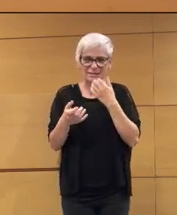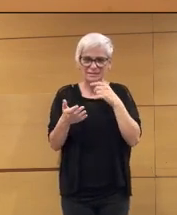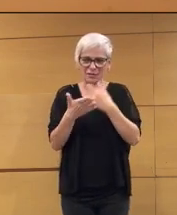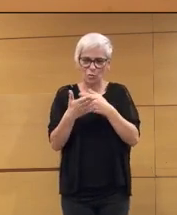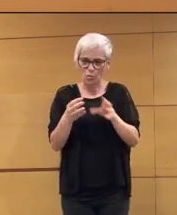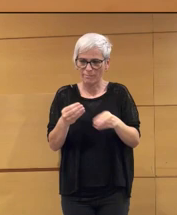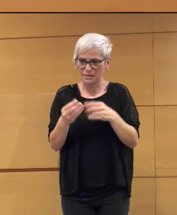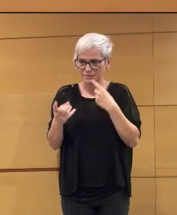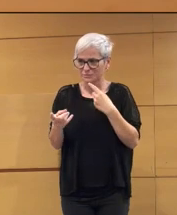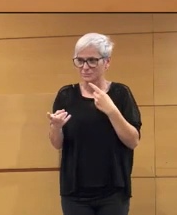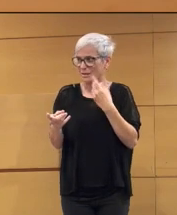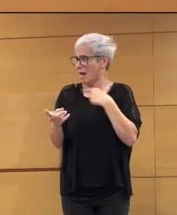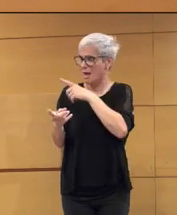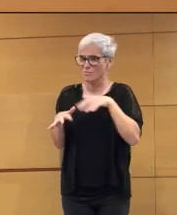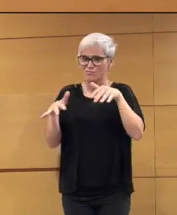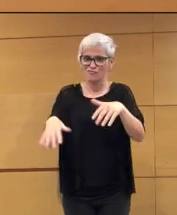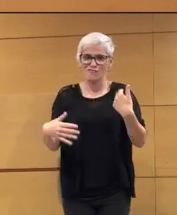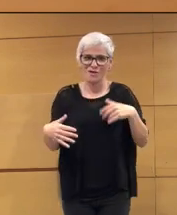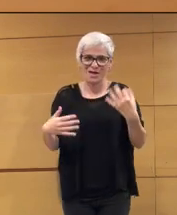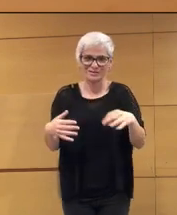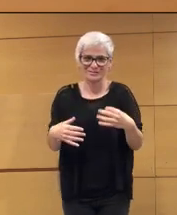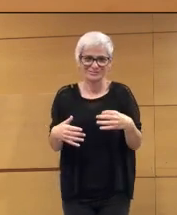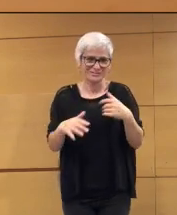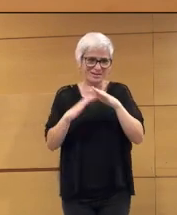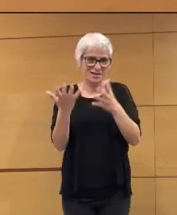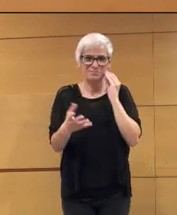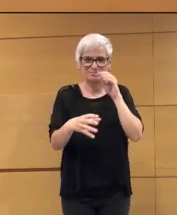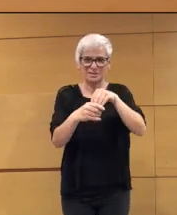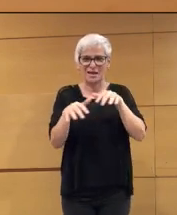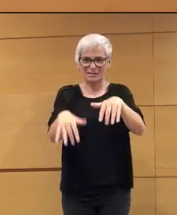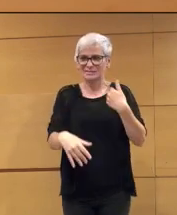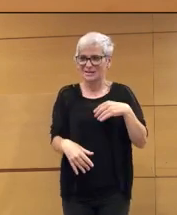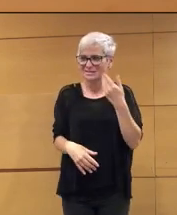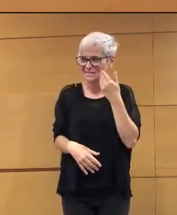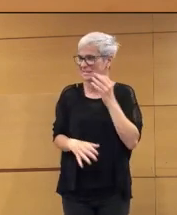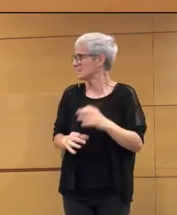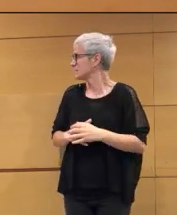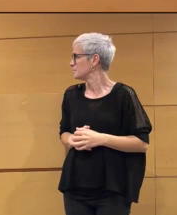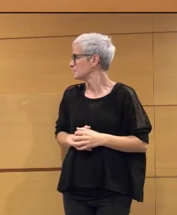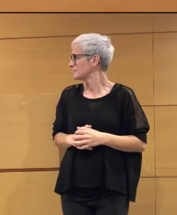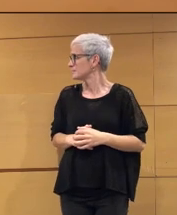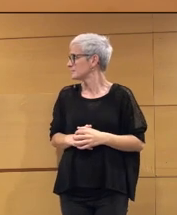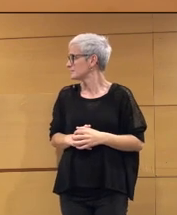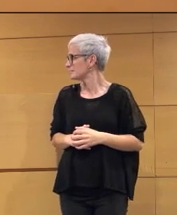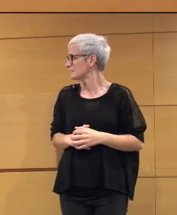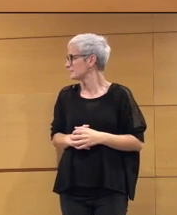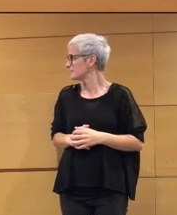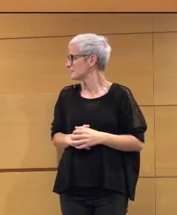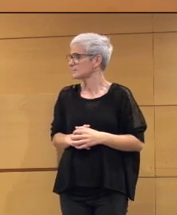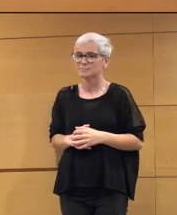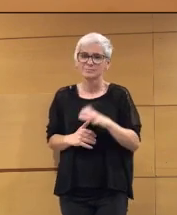És que cert. Ja està... És que no, totalment, o sigui que... Sí, bueno,